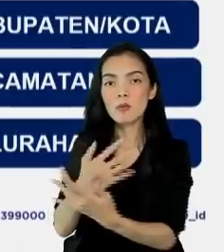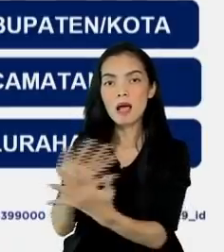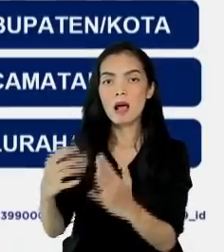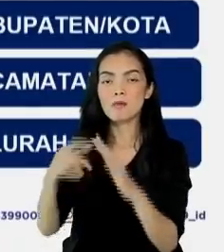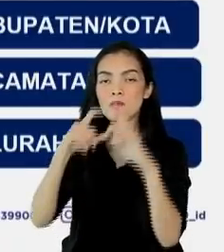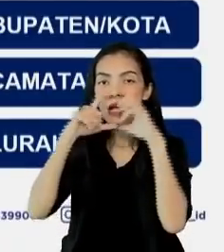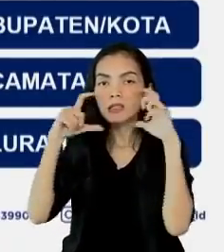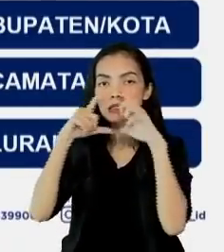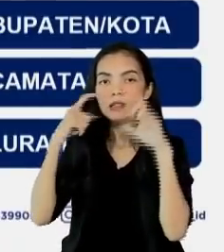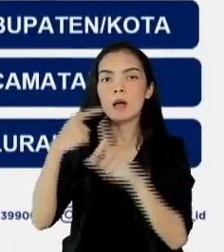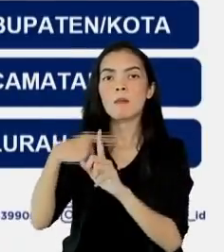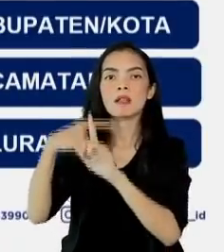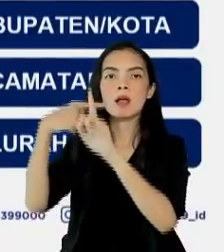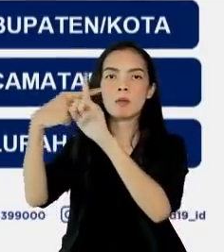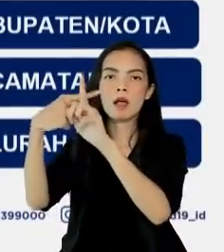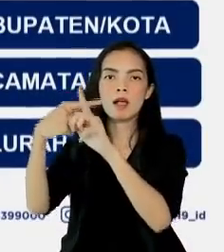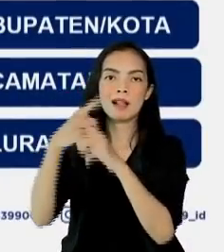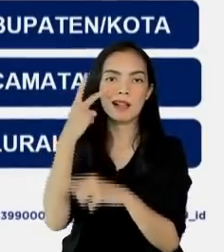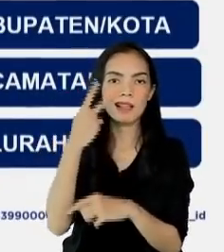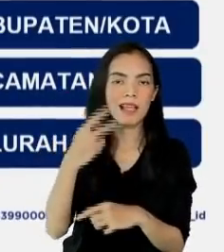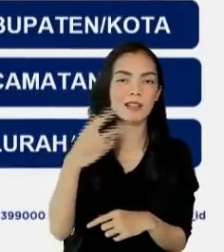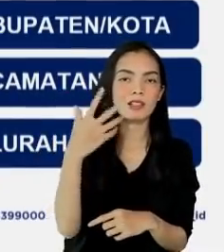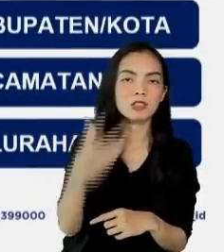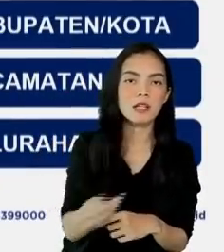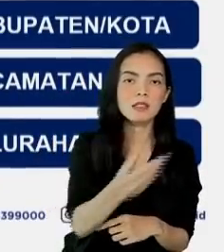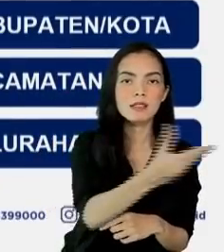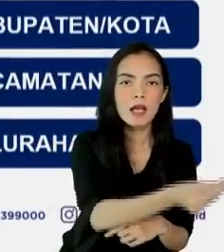kepatuhannya. Kita masuk ke level kelurahan dan desa, ada